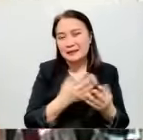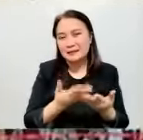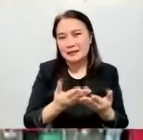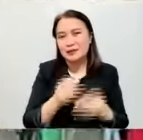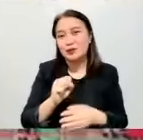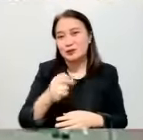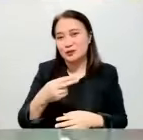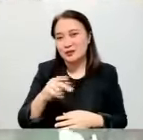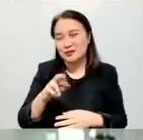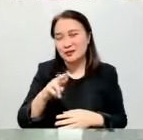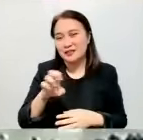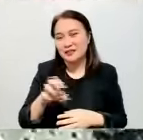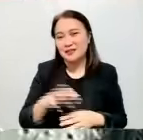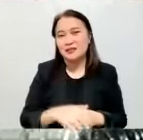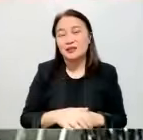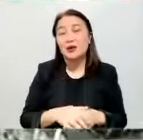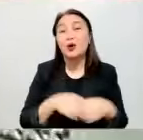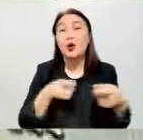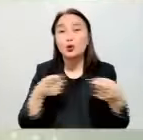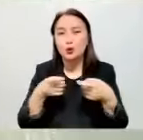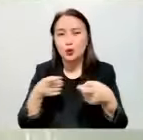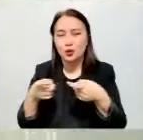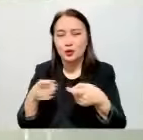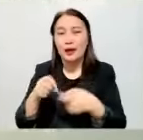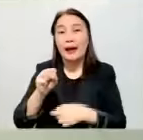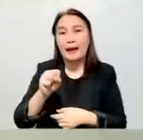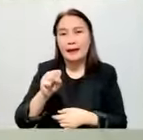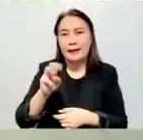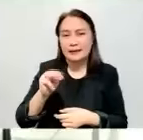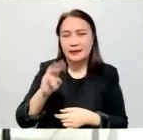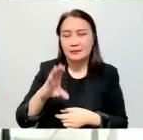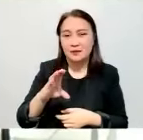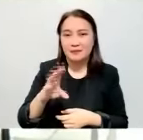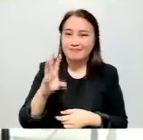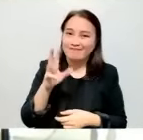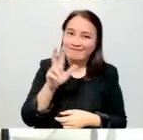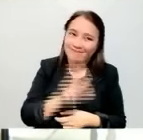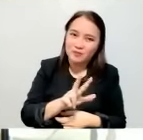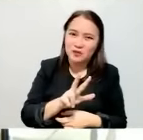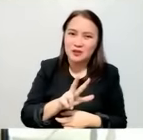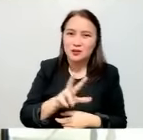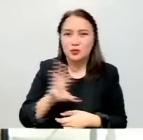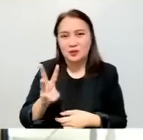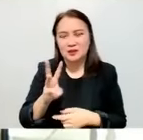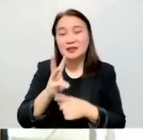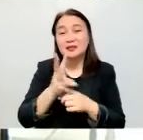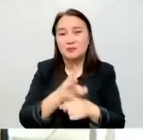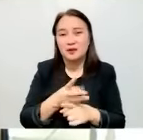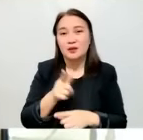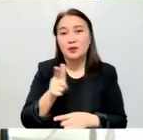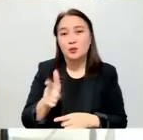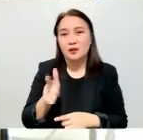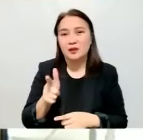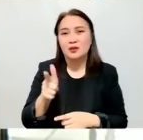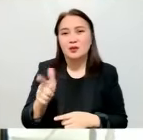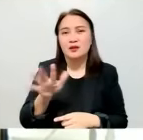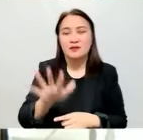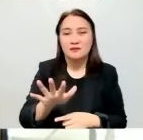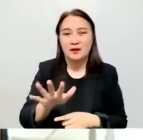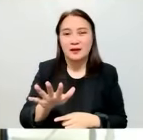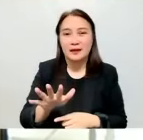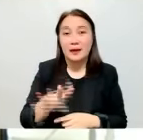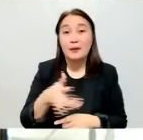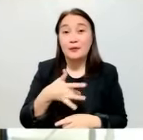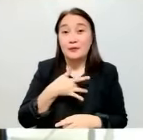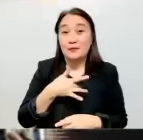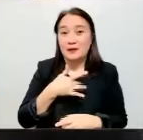raw mag-takeover ang San Miguel Group sa loob daw ng 3 hanggang 6 na buwan. Sa 2025 naman, mararamdaman ng mga pasahero ang pagbabago